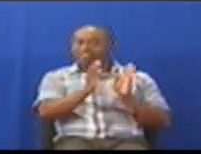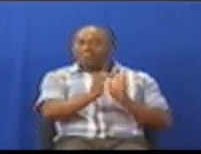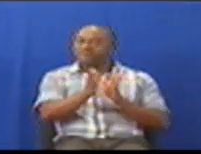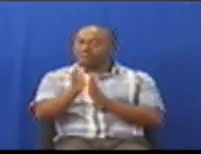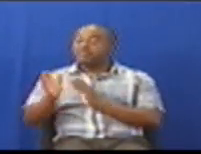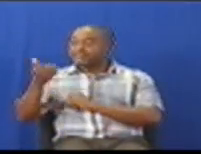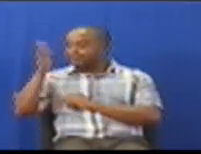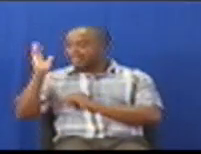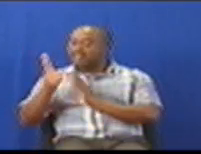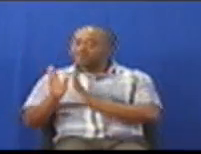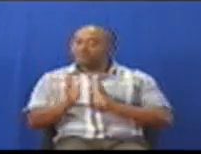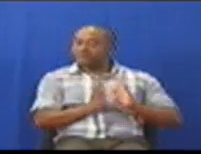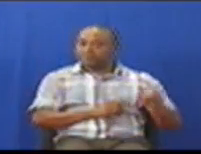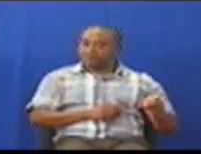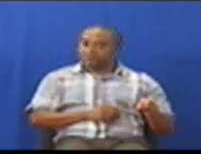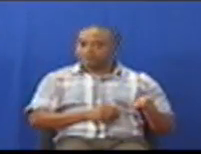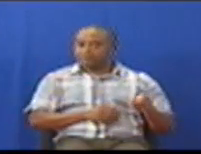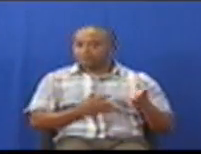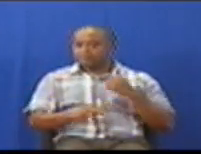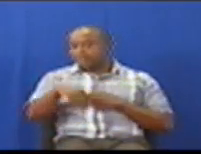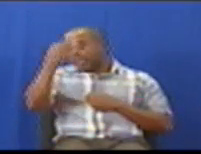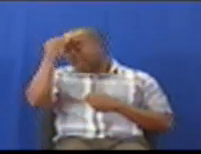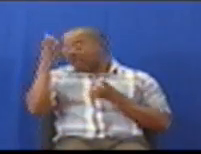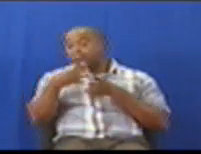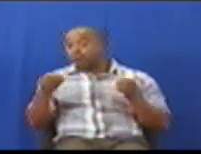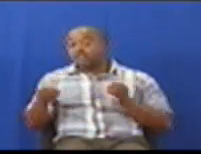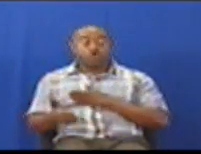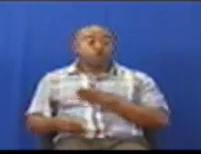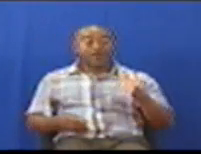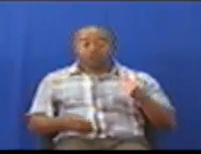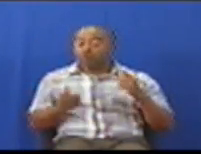itafanya hiki. Hiyo elimu bure ilikuwa ya upande wa kule.